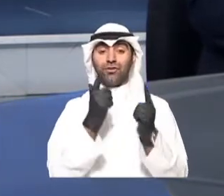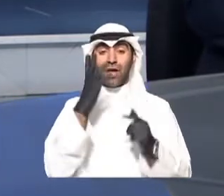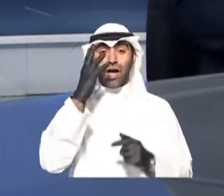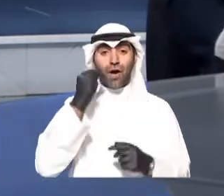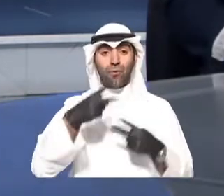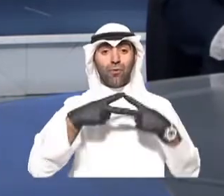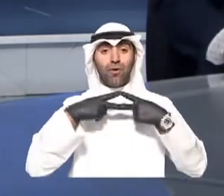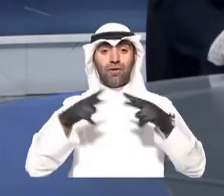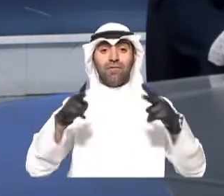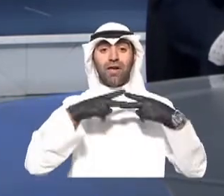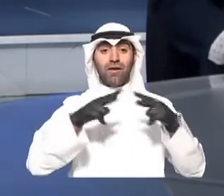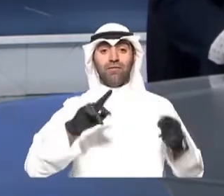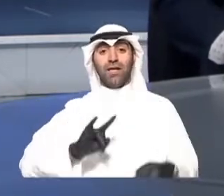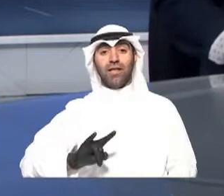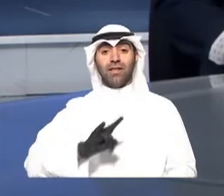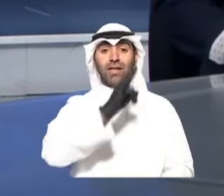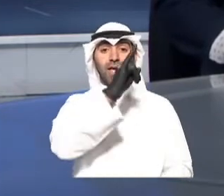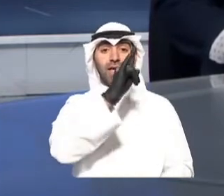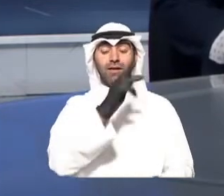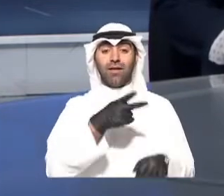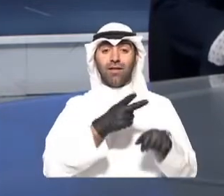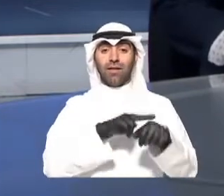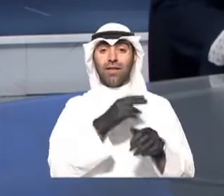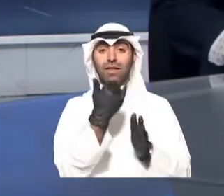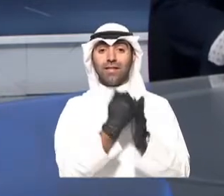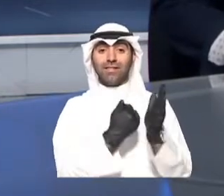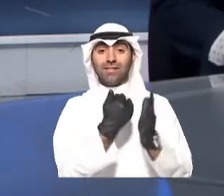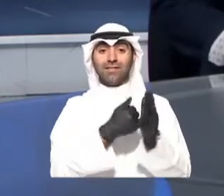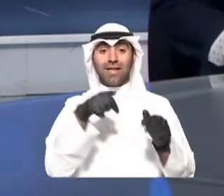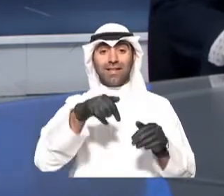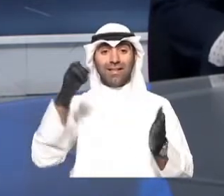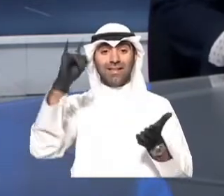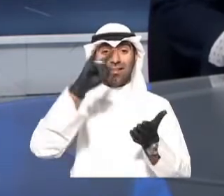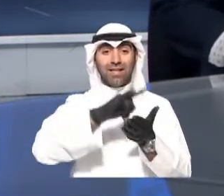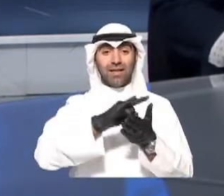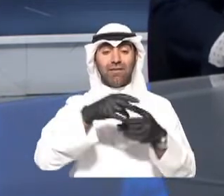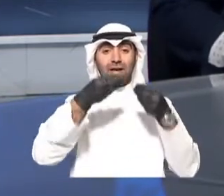حجم الآثار الاقتصادية التي تعرض لها قطاع الطيران.